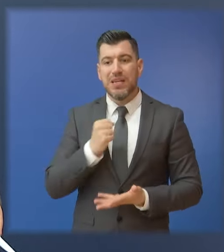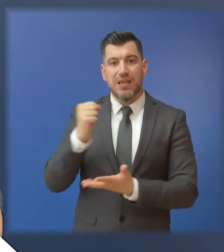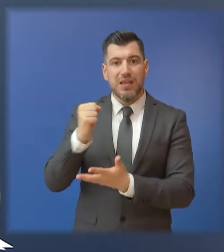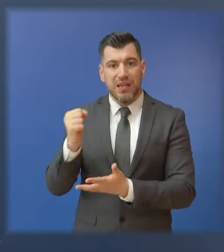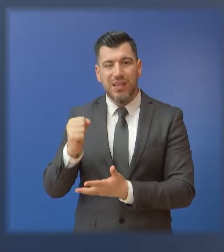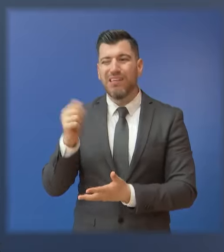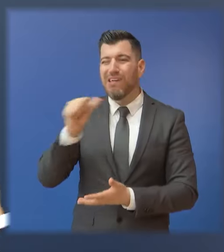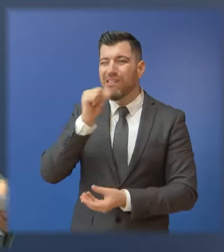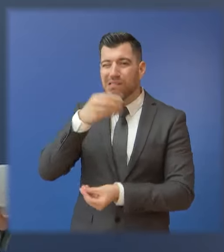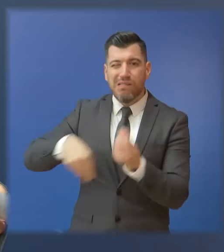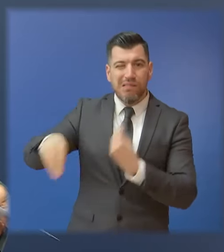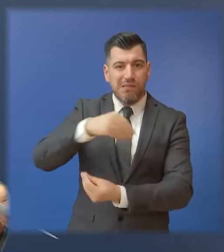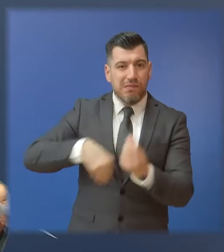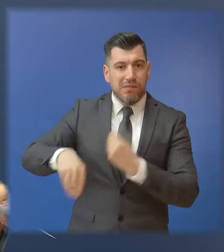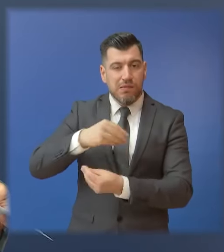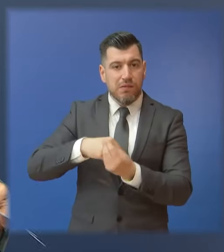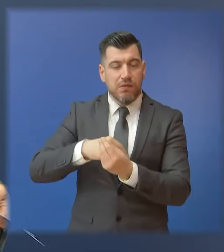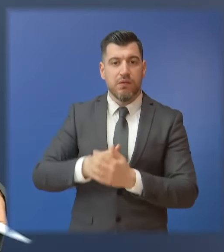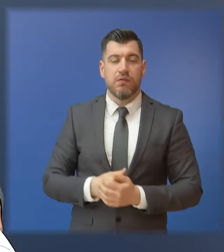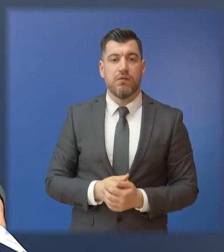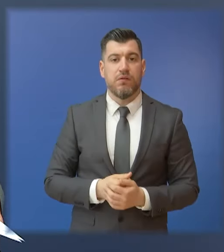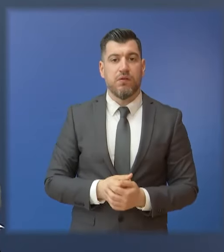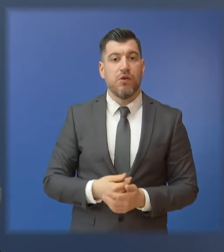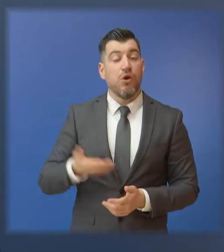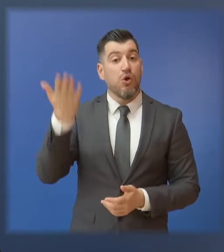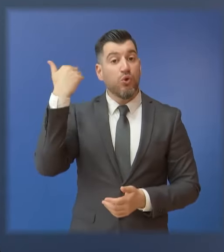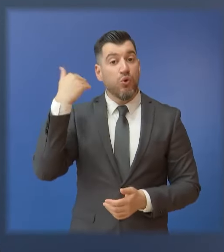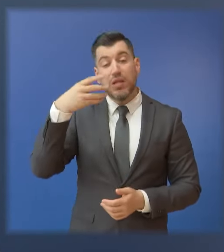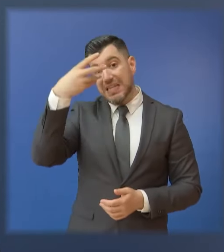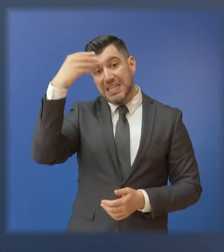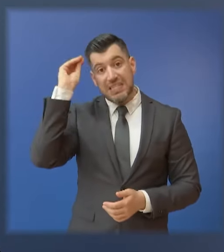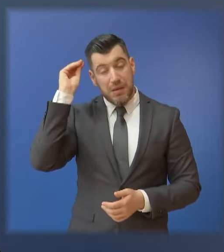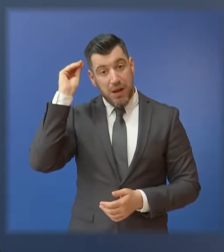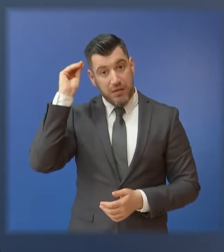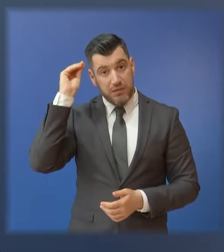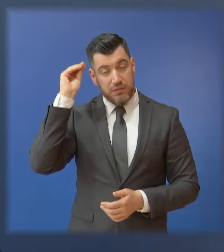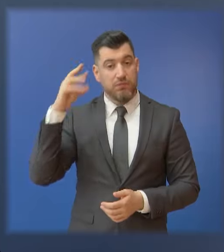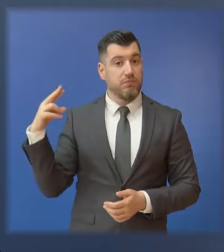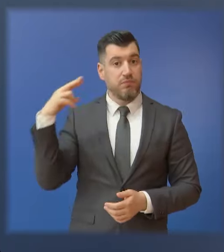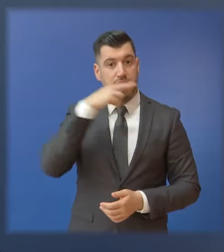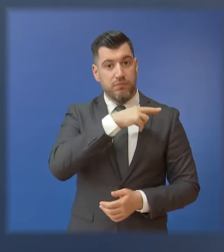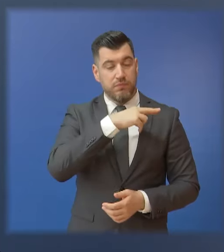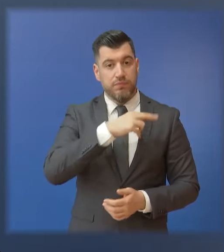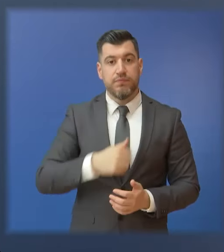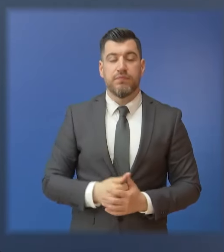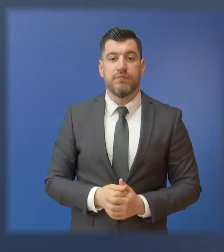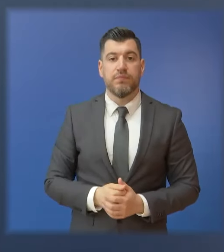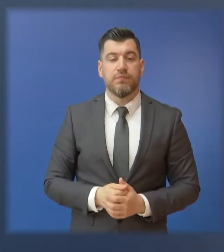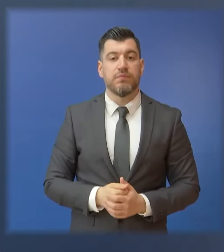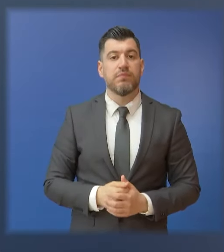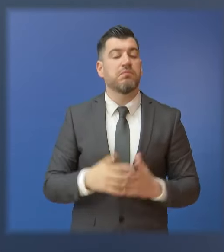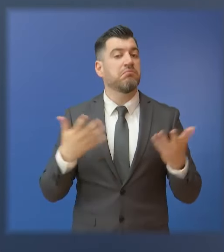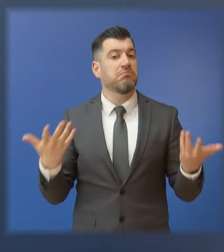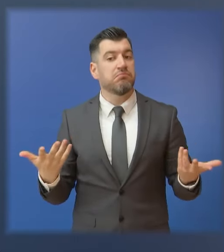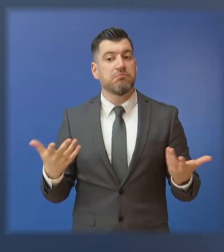ε την εποχή ε την εποχή του αλέξη τσίπρα που ήτανε πρόεδρος του συριζα και τι προτίθεται